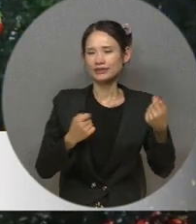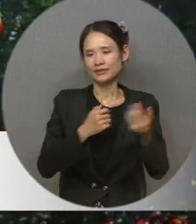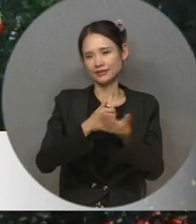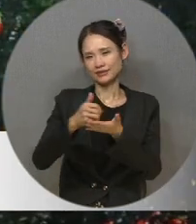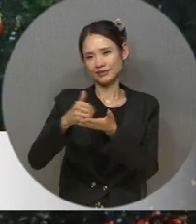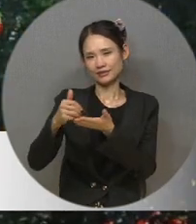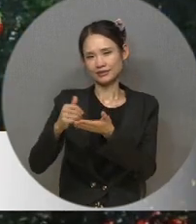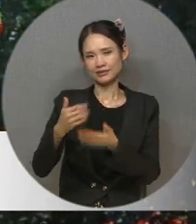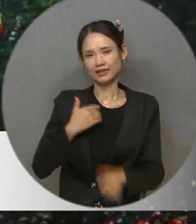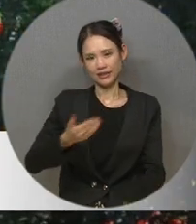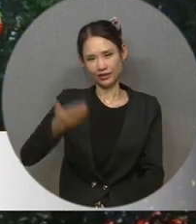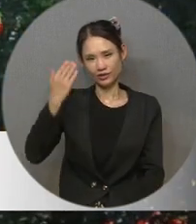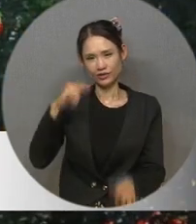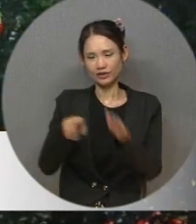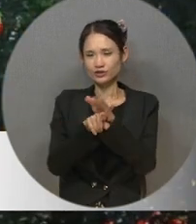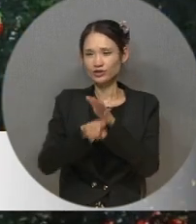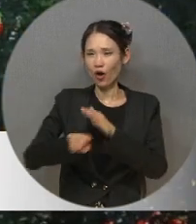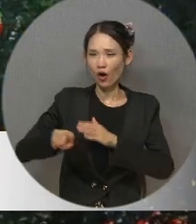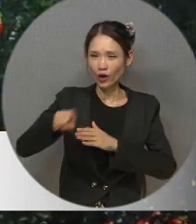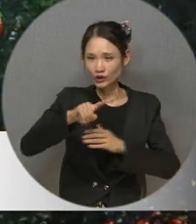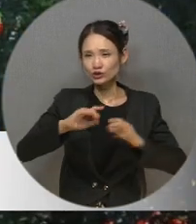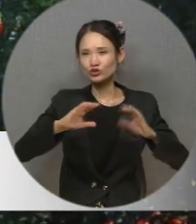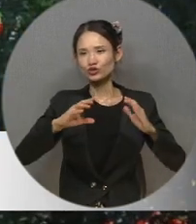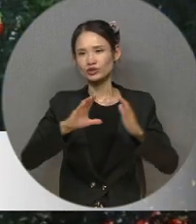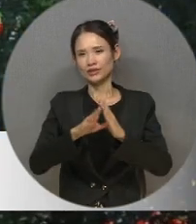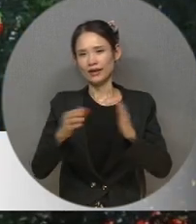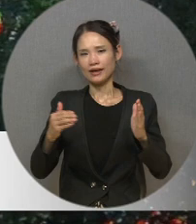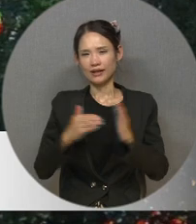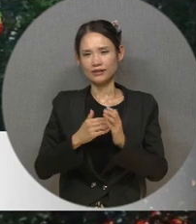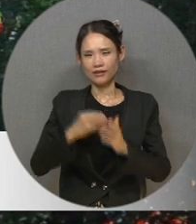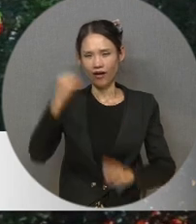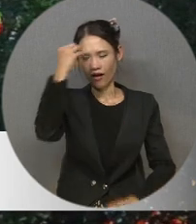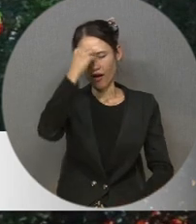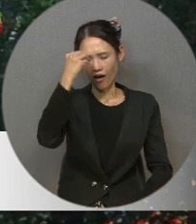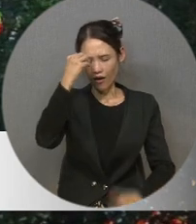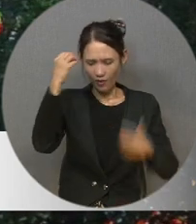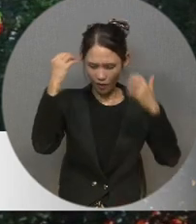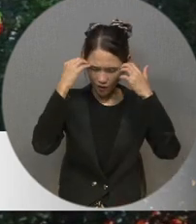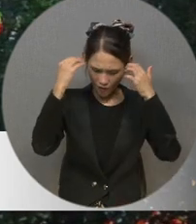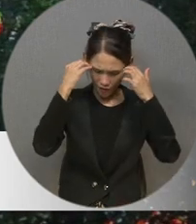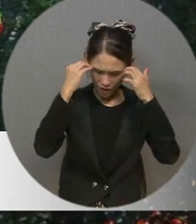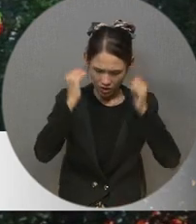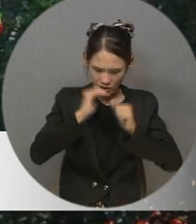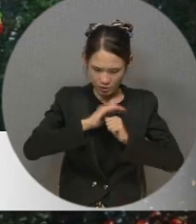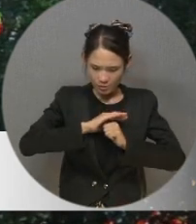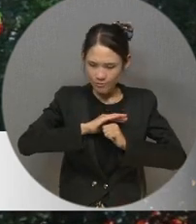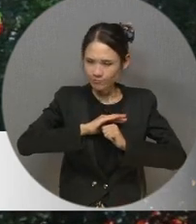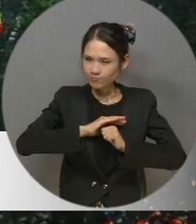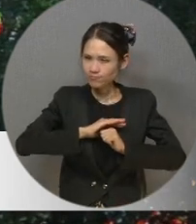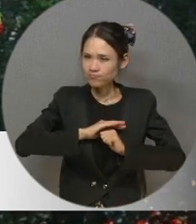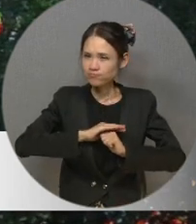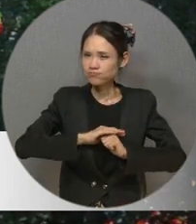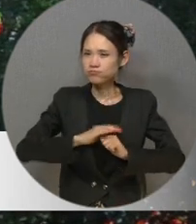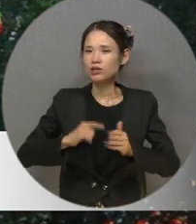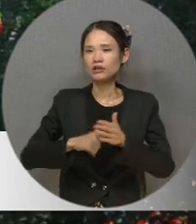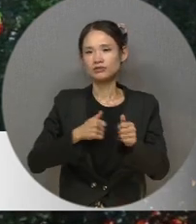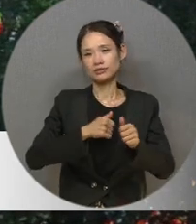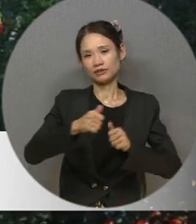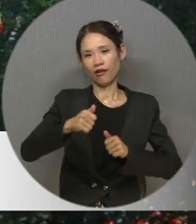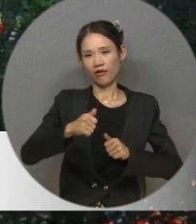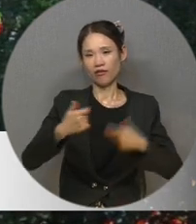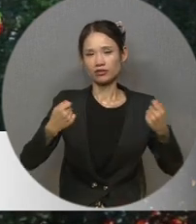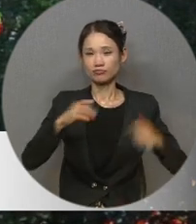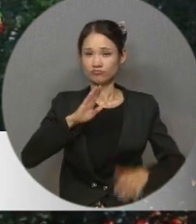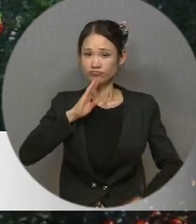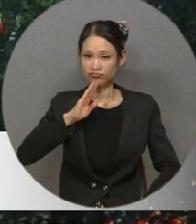이 정도 선진국이 될 때까지는 어마어마한 고통과 고충을 묵묵히 이겨나온 거 있습니다. 동백